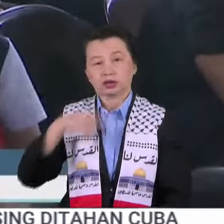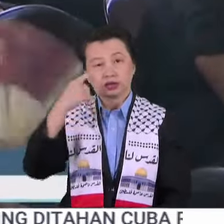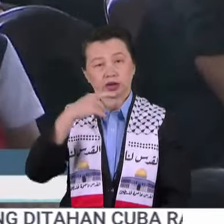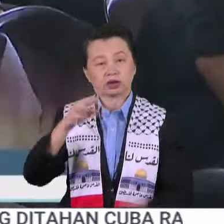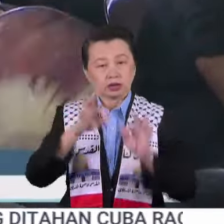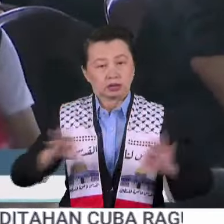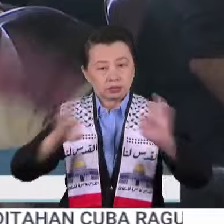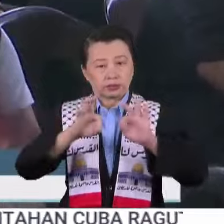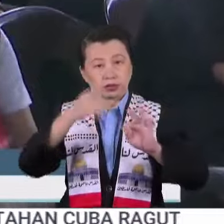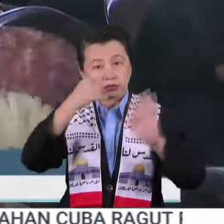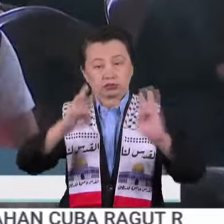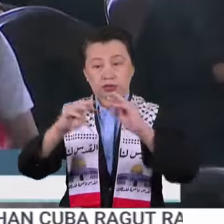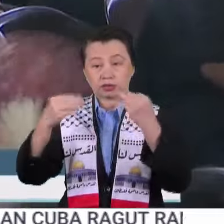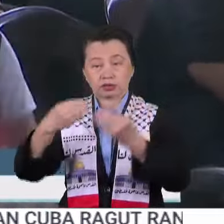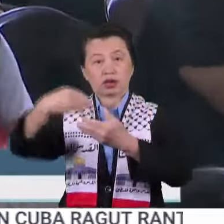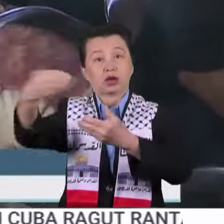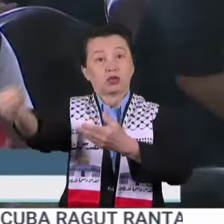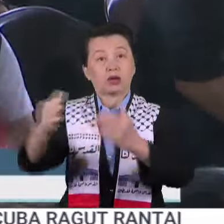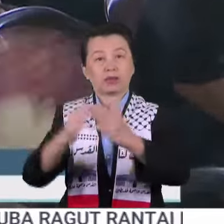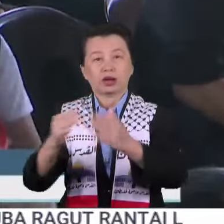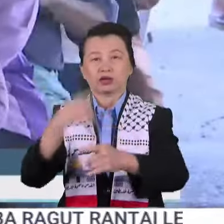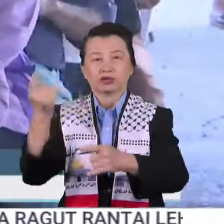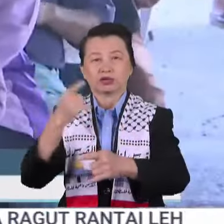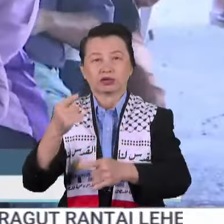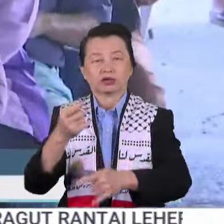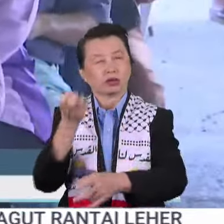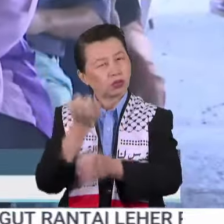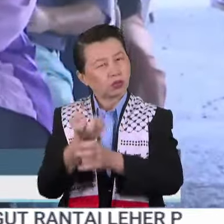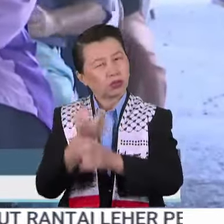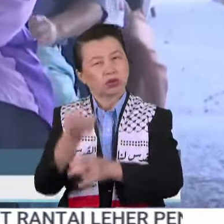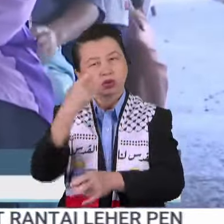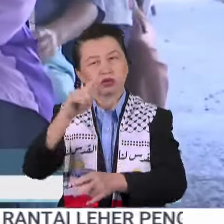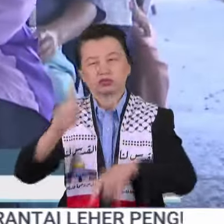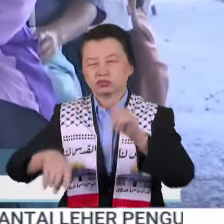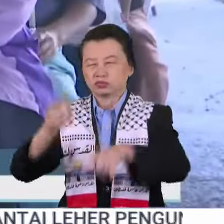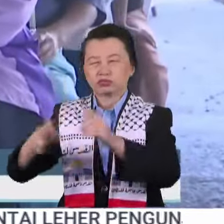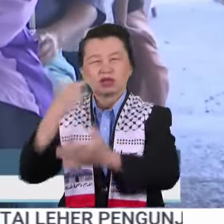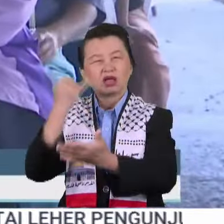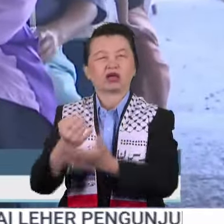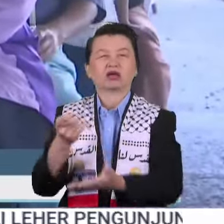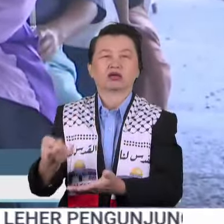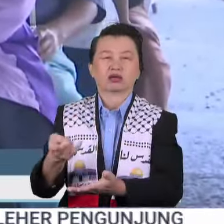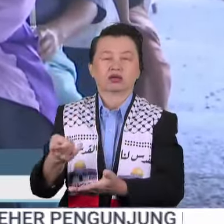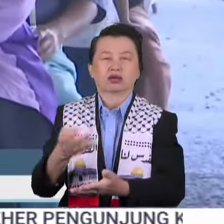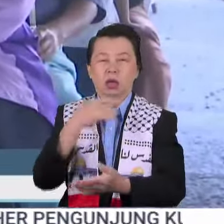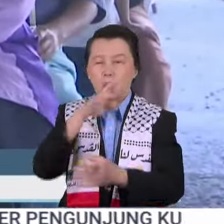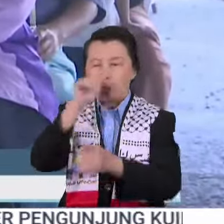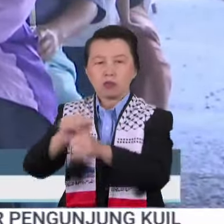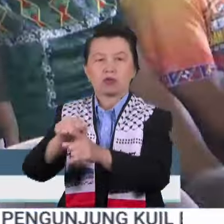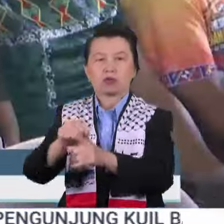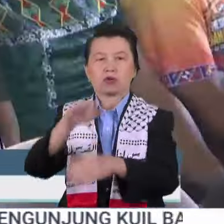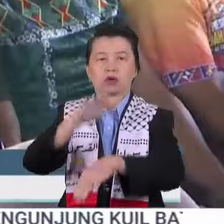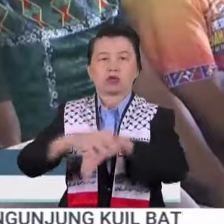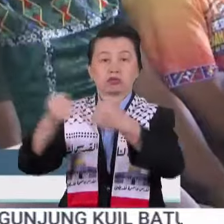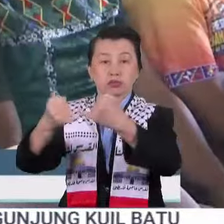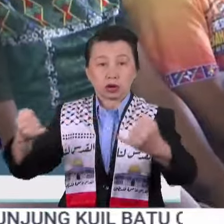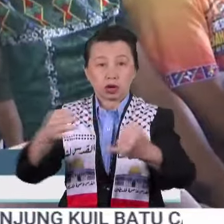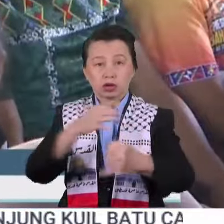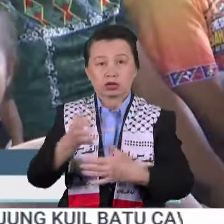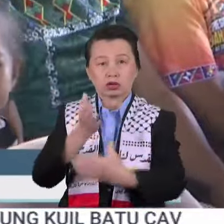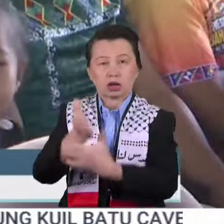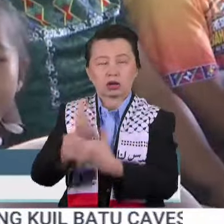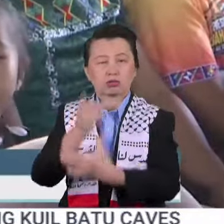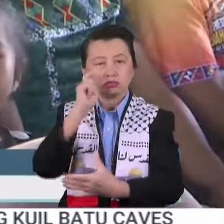ini penting kerana masyarakat luar bandar sering menjadi mangsa kepada pelbagai jenayah, antaranya penipuan dalam talian dan